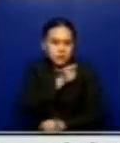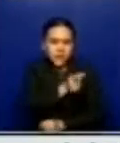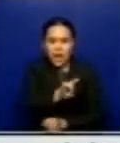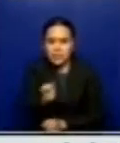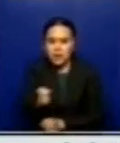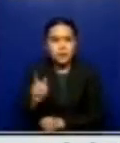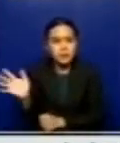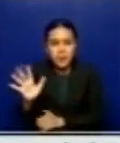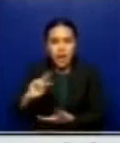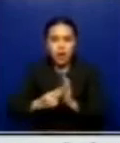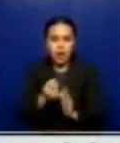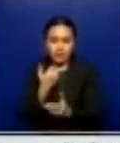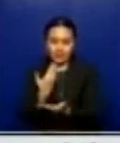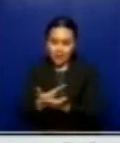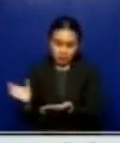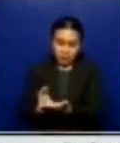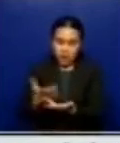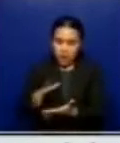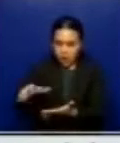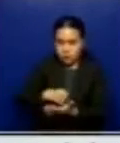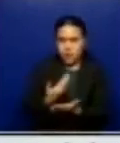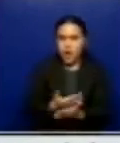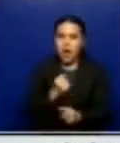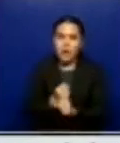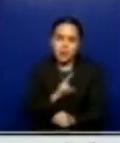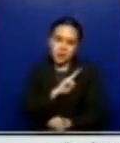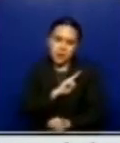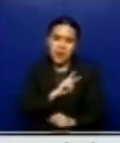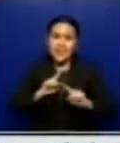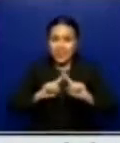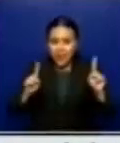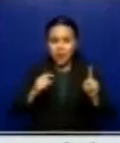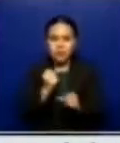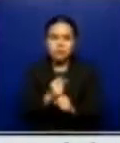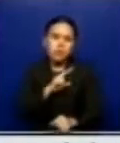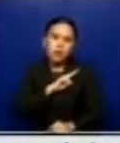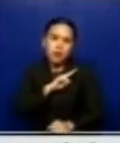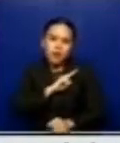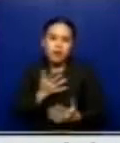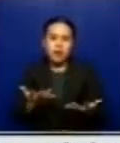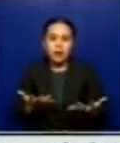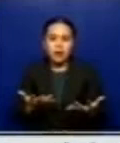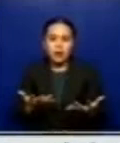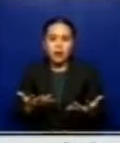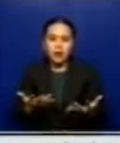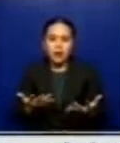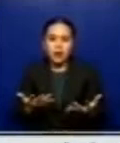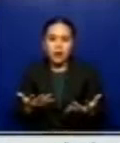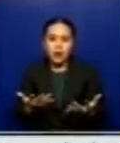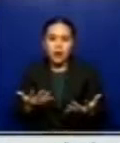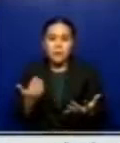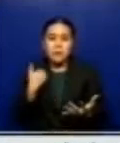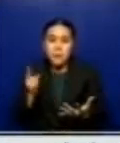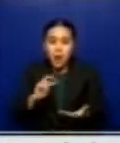ำเนินการทำเองแต่การที่ไปทำเองนั้นปรากฏว่าต้องไปเช่